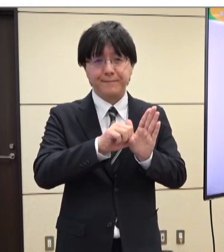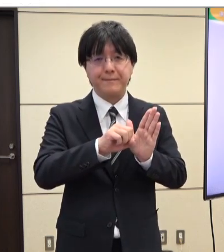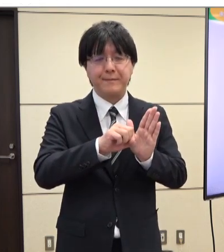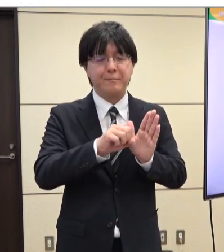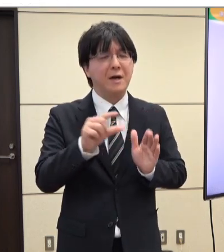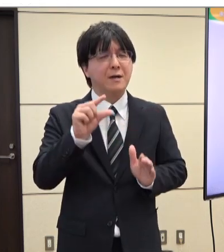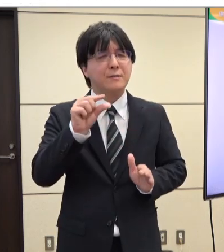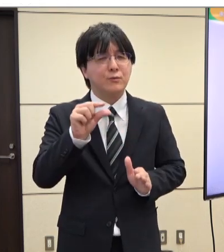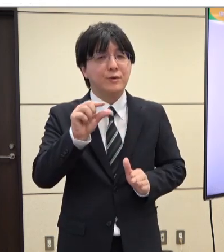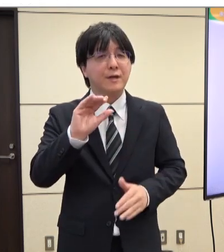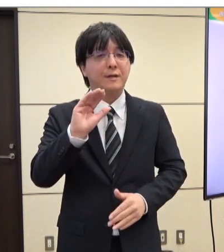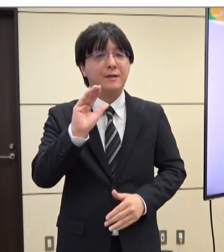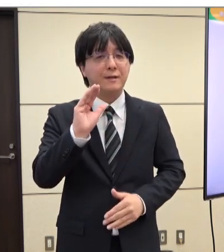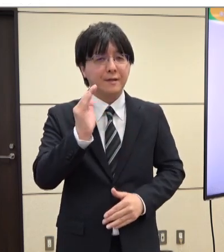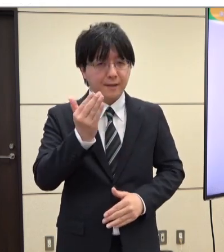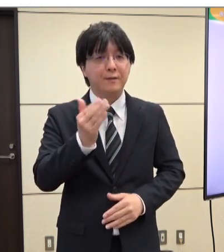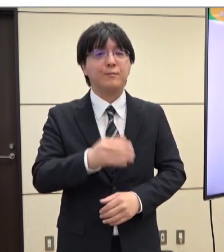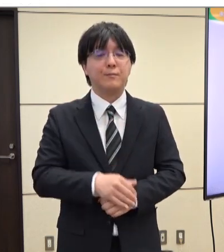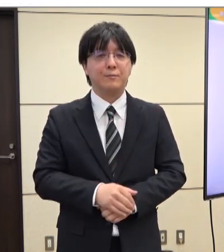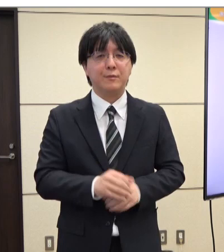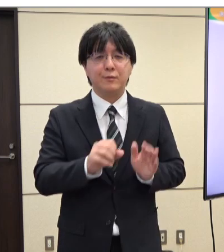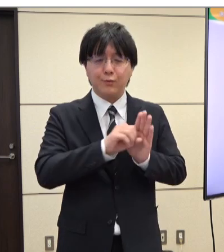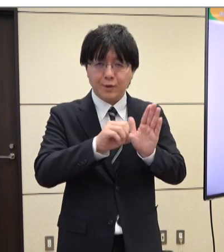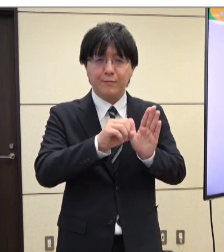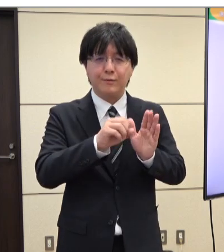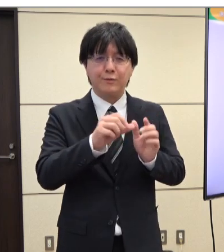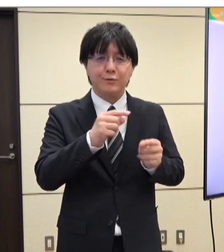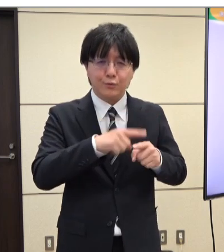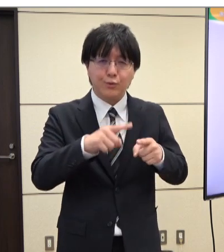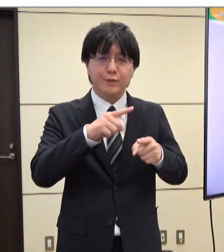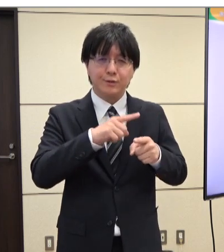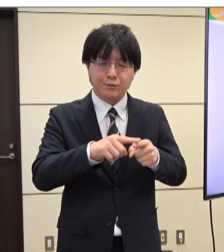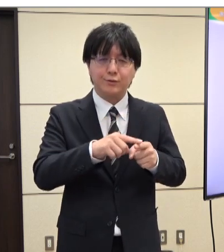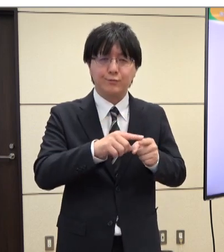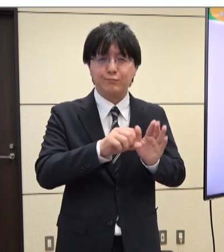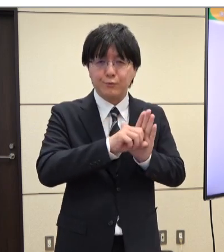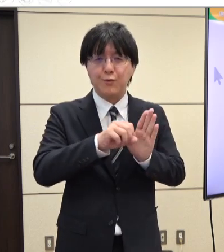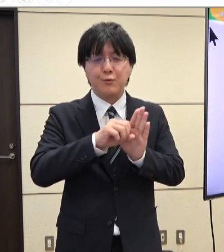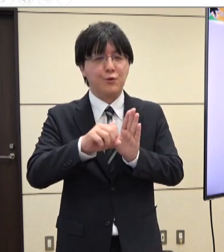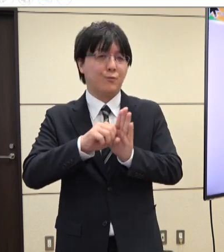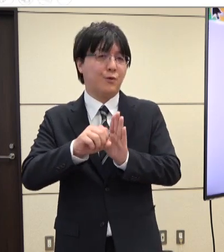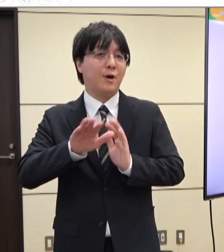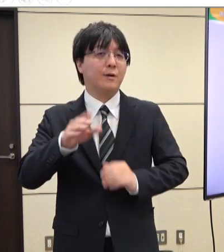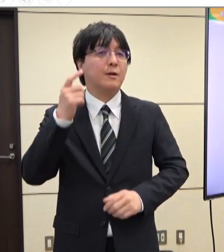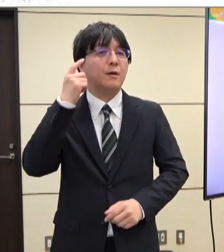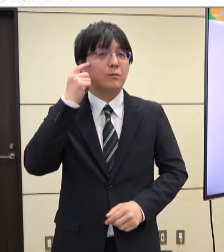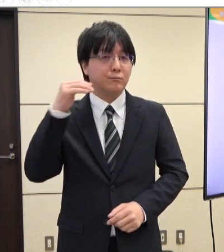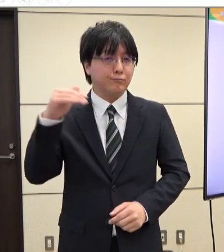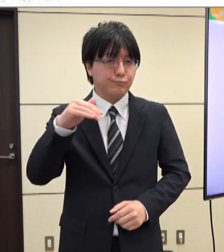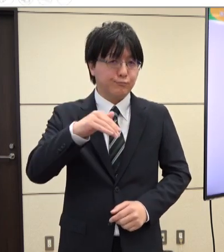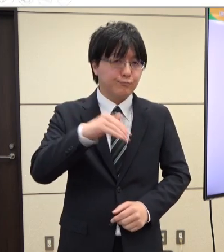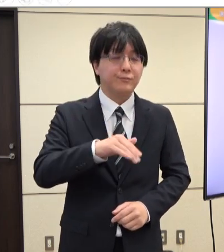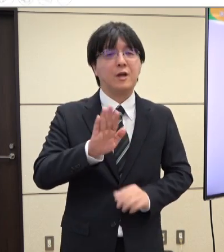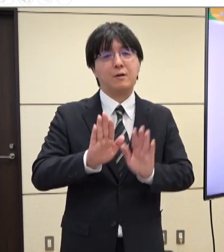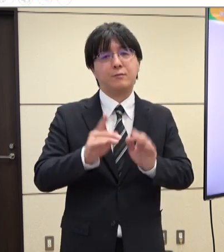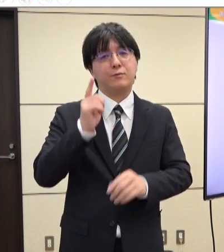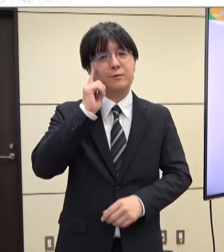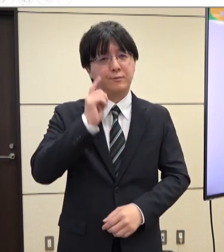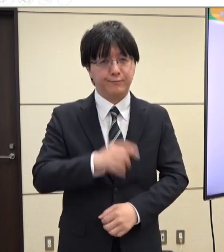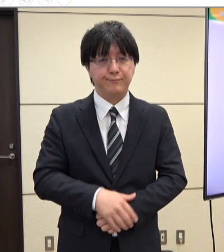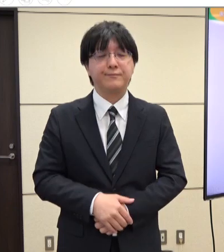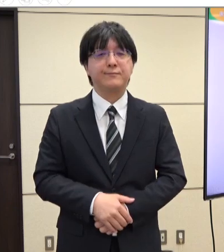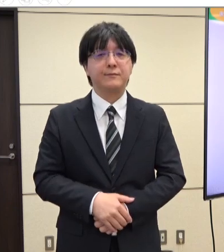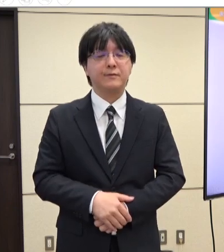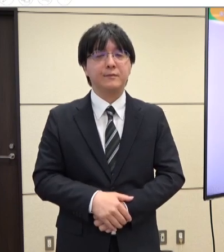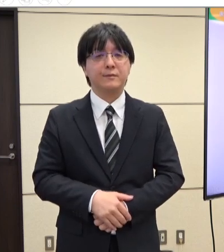まだ少ないとは言いながらも、出てきているものというふうに受け止めております。これまでの、